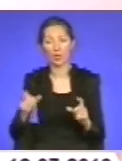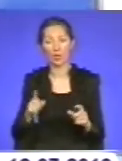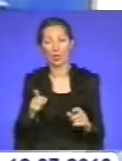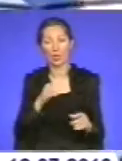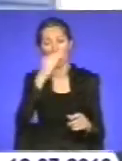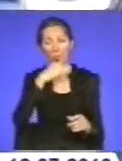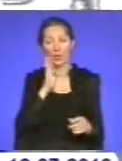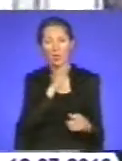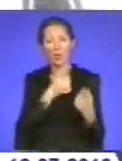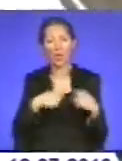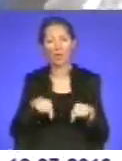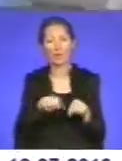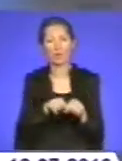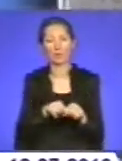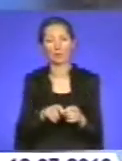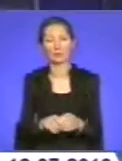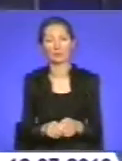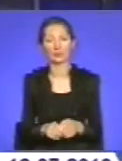організацій.